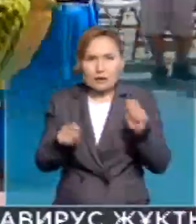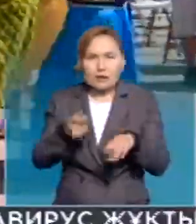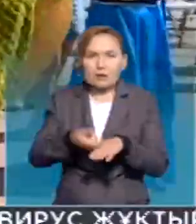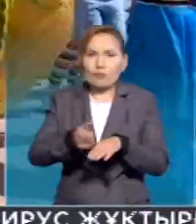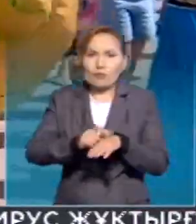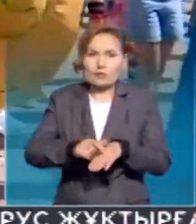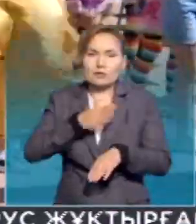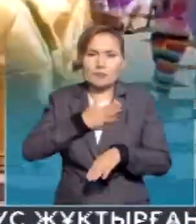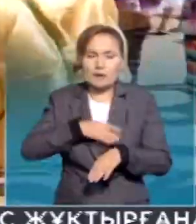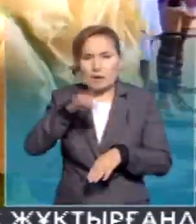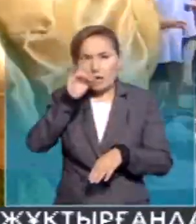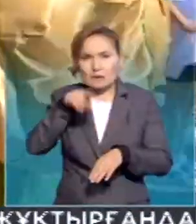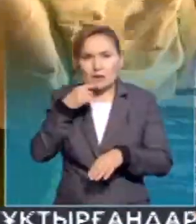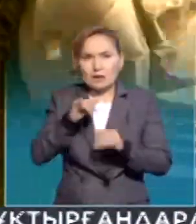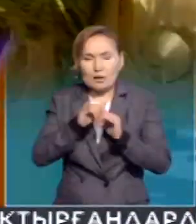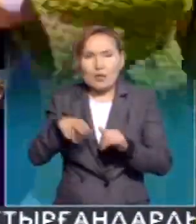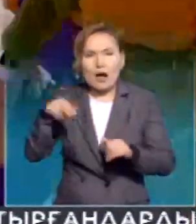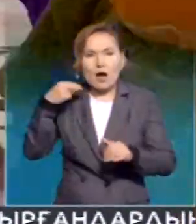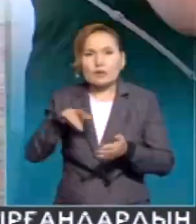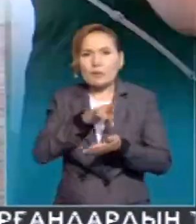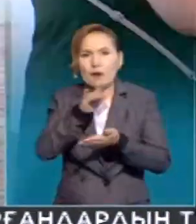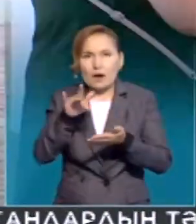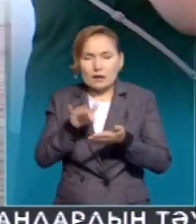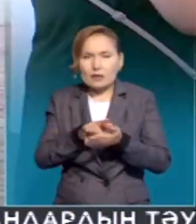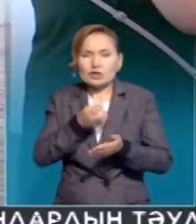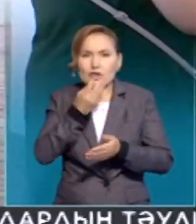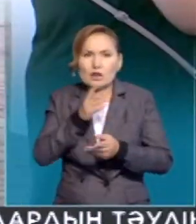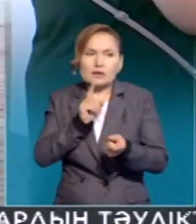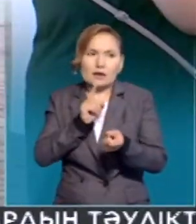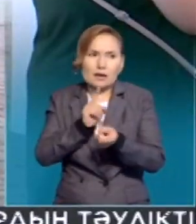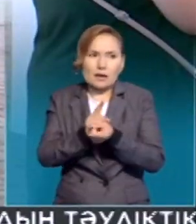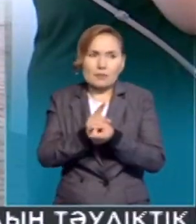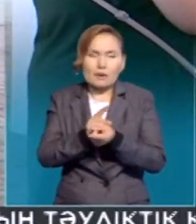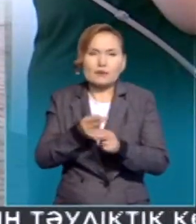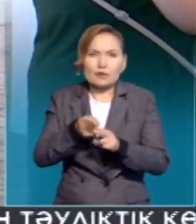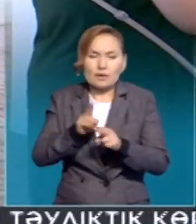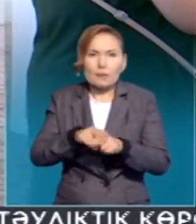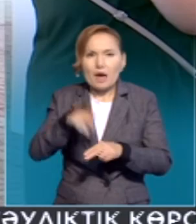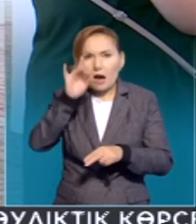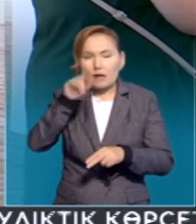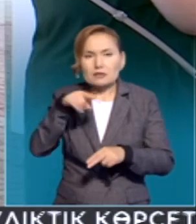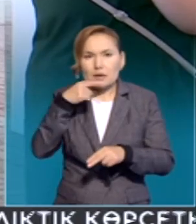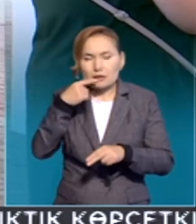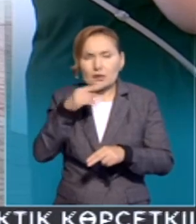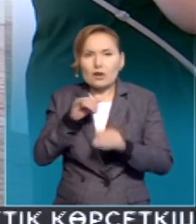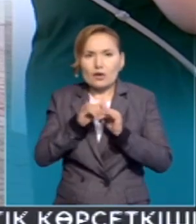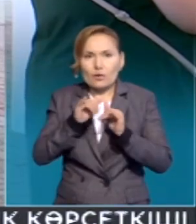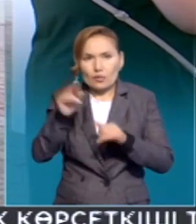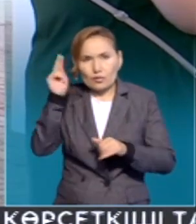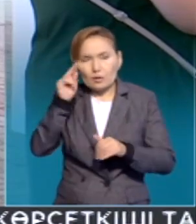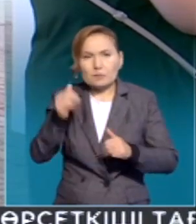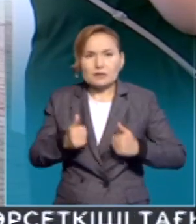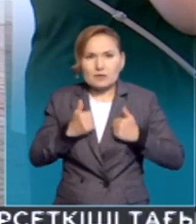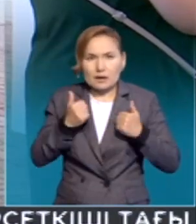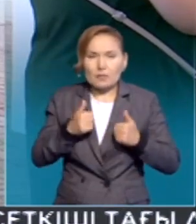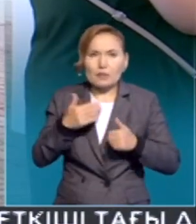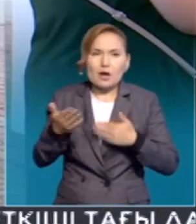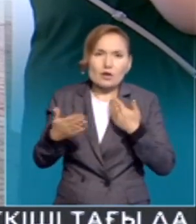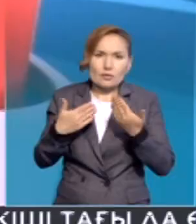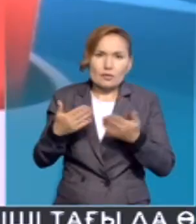бірге. Ақтөбе жақсы қарсы алды. Енді өзім сөйлеймін, шамалда болса үйреніп қазақша сөйлейтін